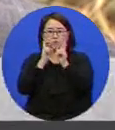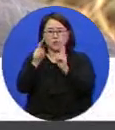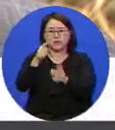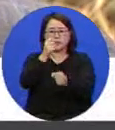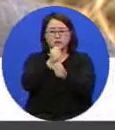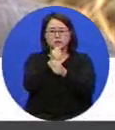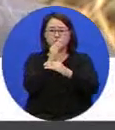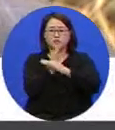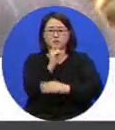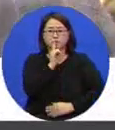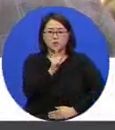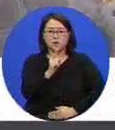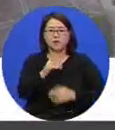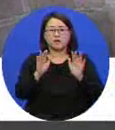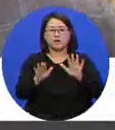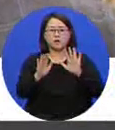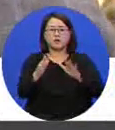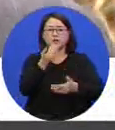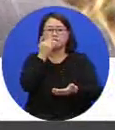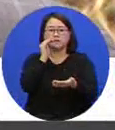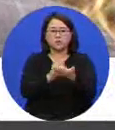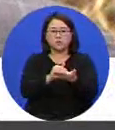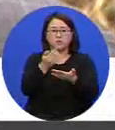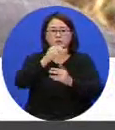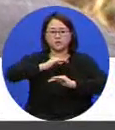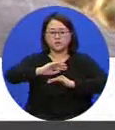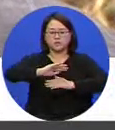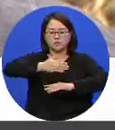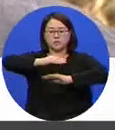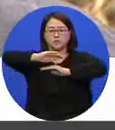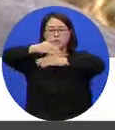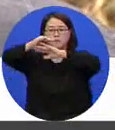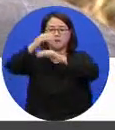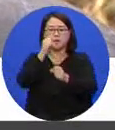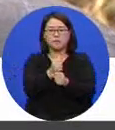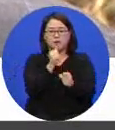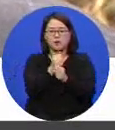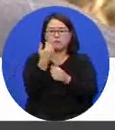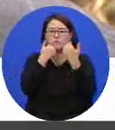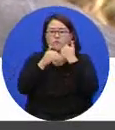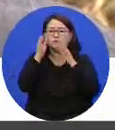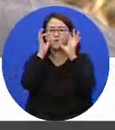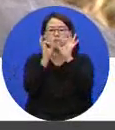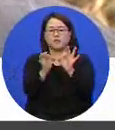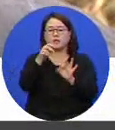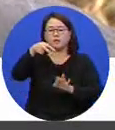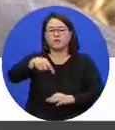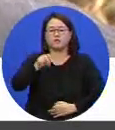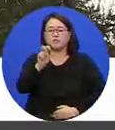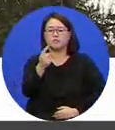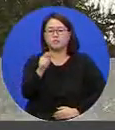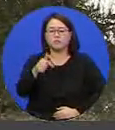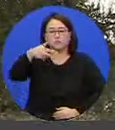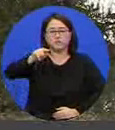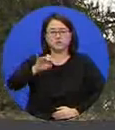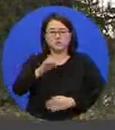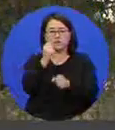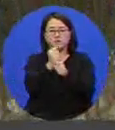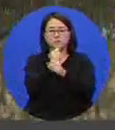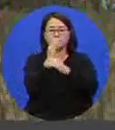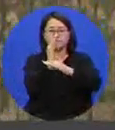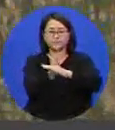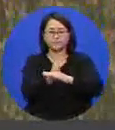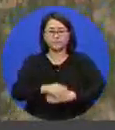구조물로 수십여 단을 형성하고 있으면서 누가 보더라도 수목장 형태를 유지하고 있습니다. 업체는